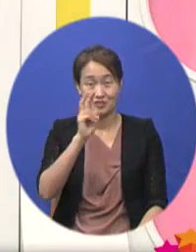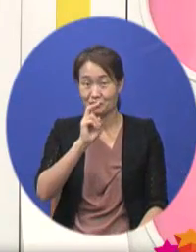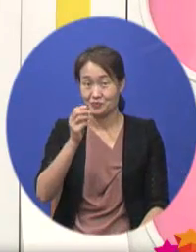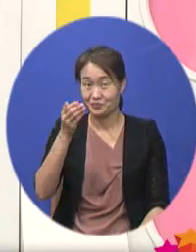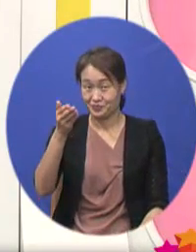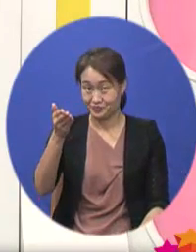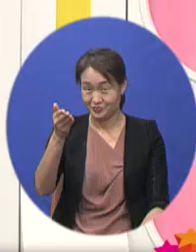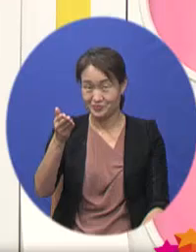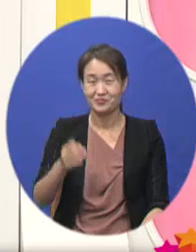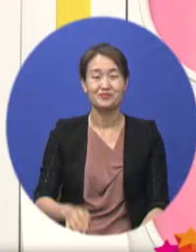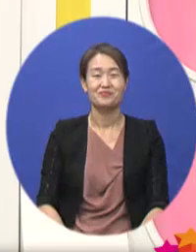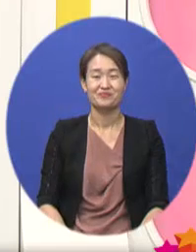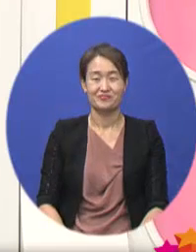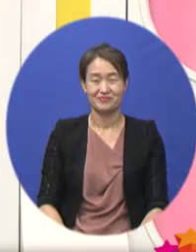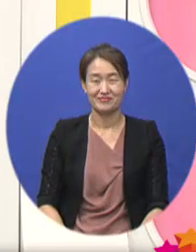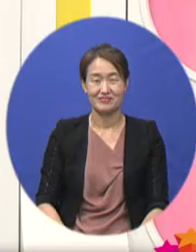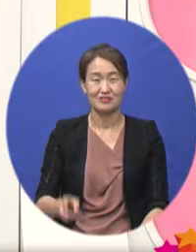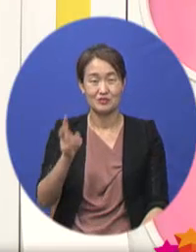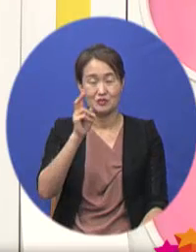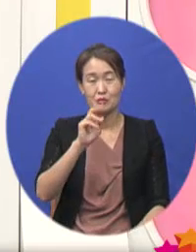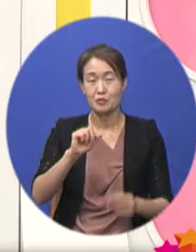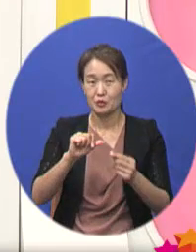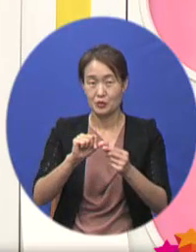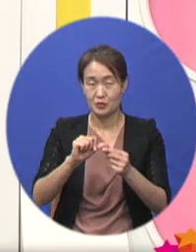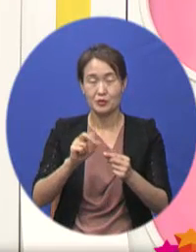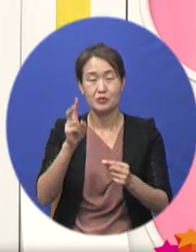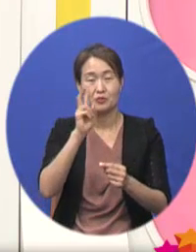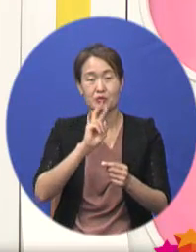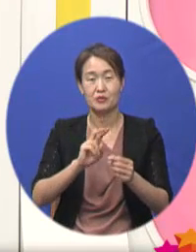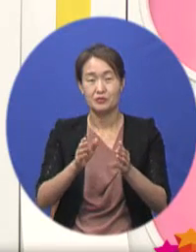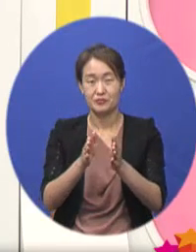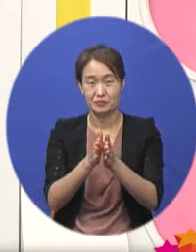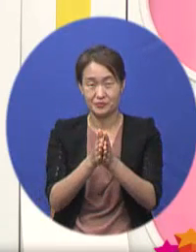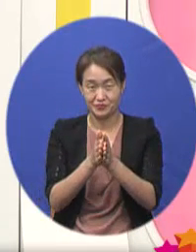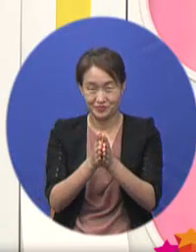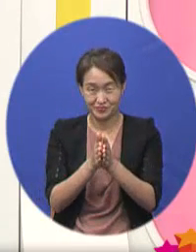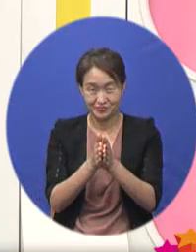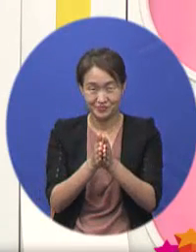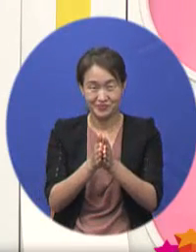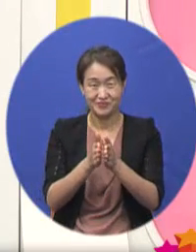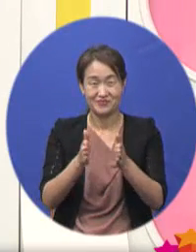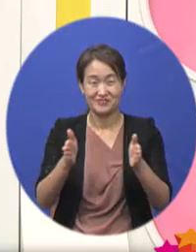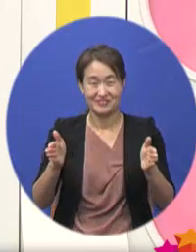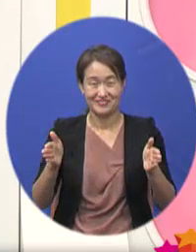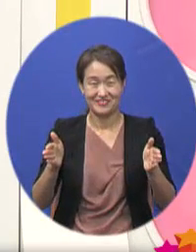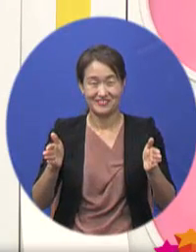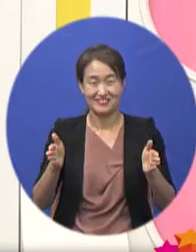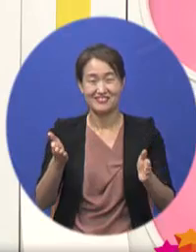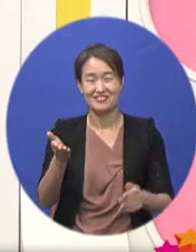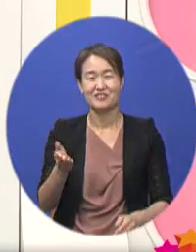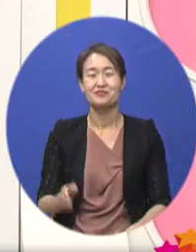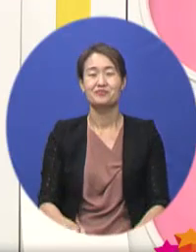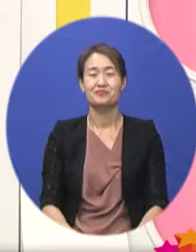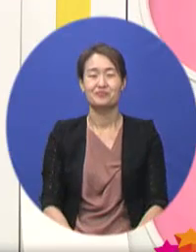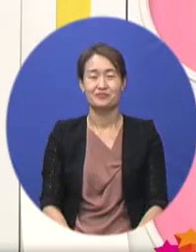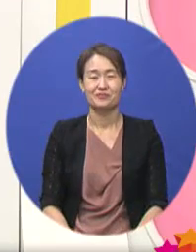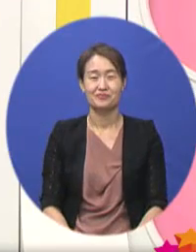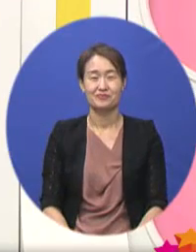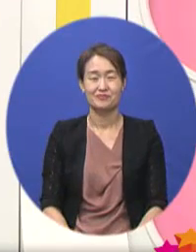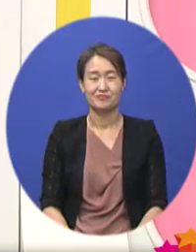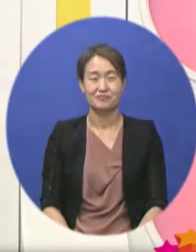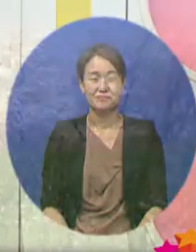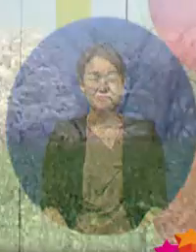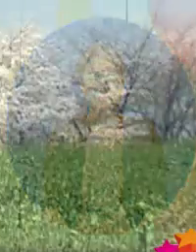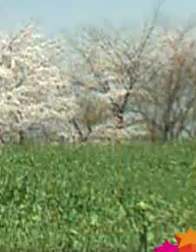드릴게. 예. 자, 노래 합시다. 자, 우리 참가번호 예, 5번 예. 김영임님의 사랑은 무승부 들어볼까요? 가요.